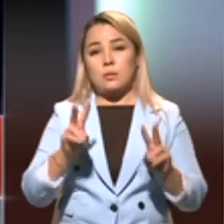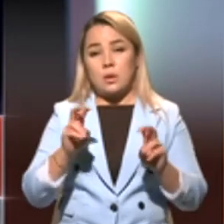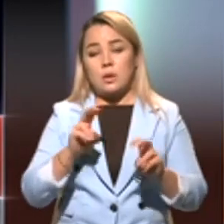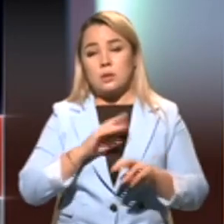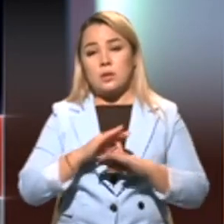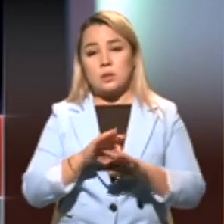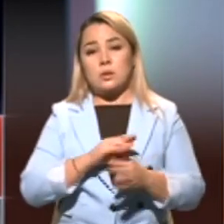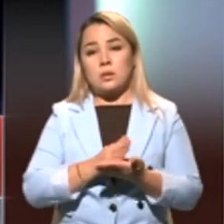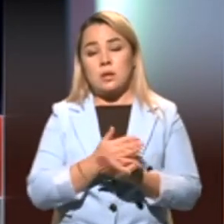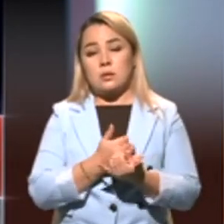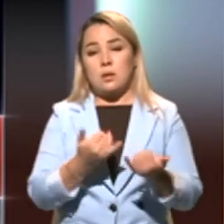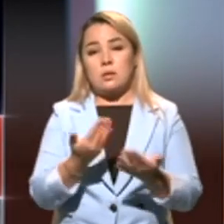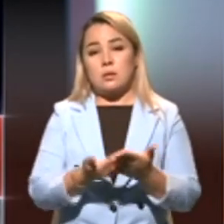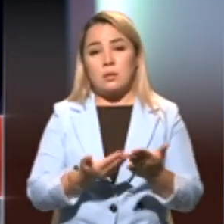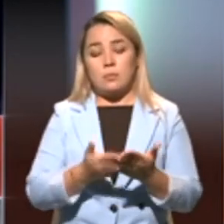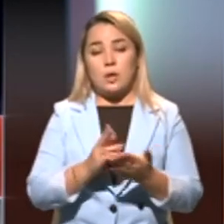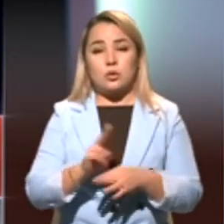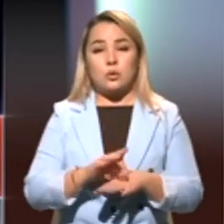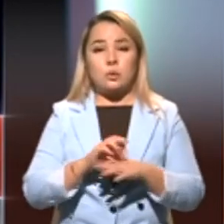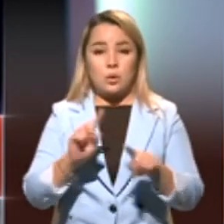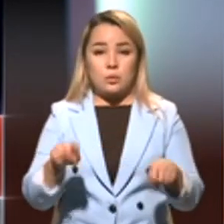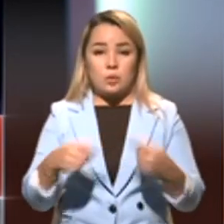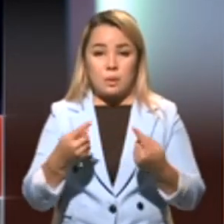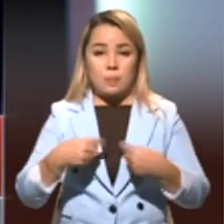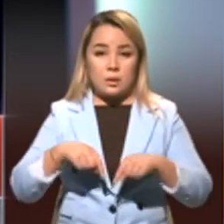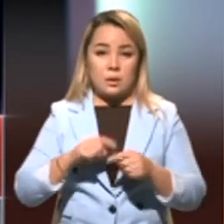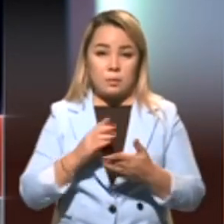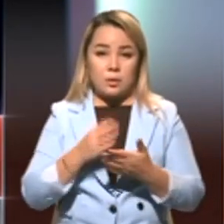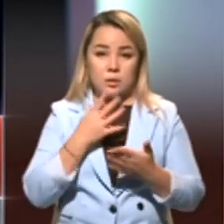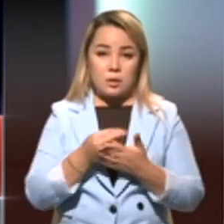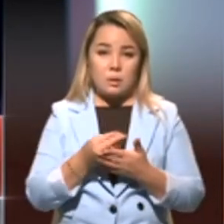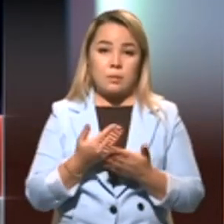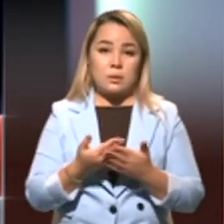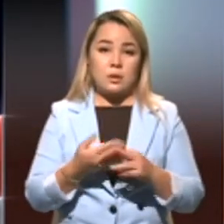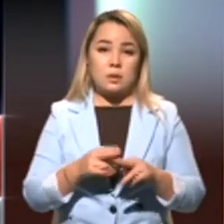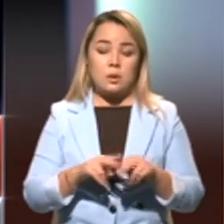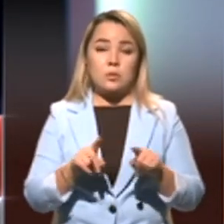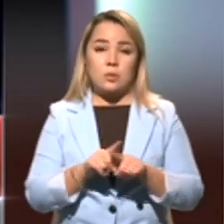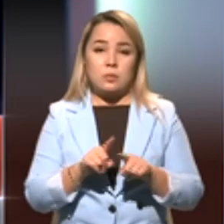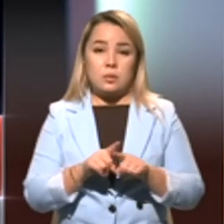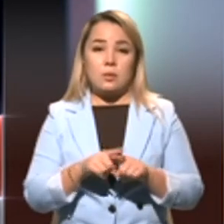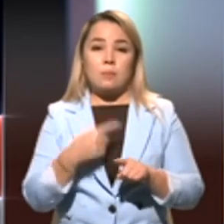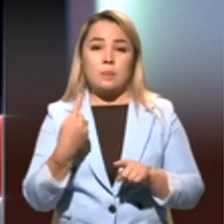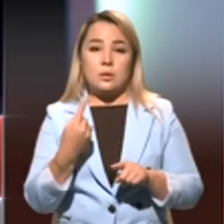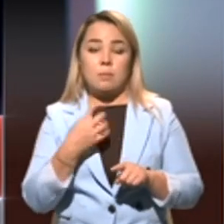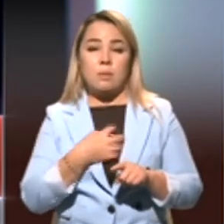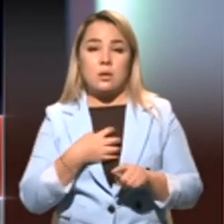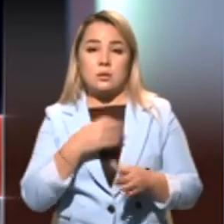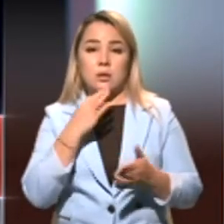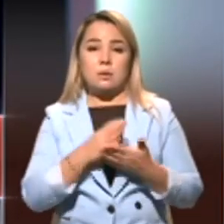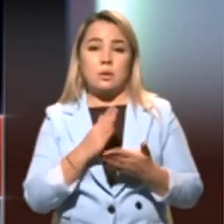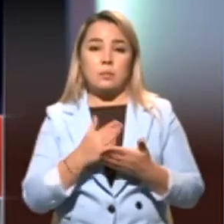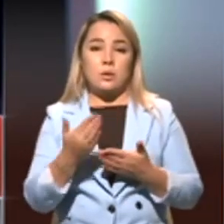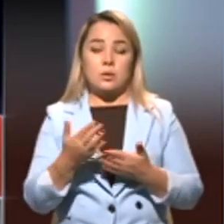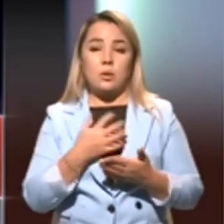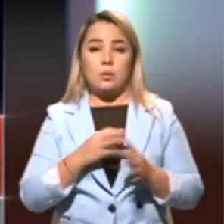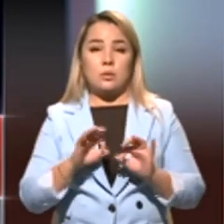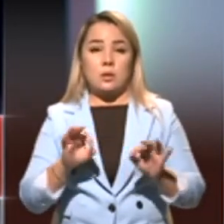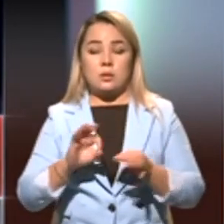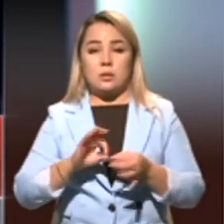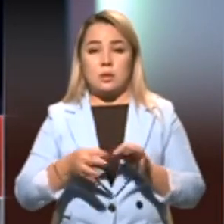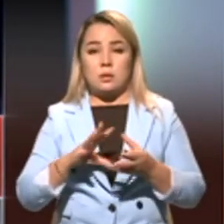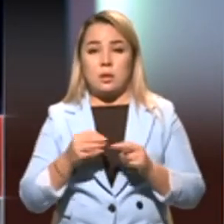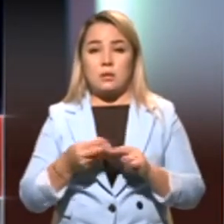қызмет жүргіземіз сол адамдармен. Сөйтіп мекемесінде болсын. Сол кезде біз нені бұл жерде бір маңызды жаңағы өзектілікті айтайын